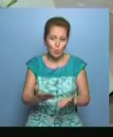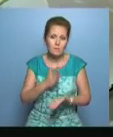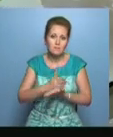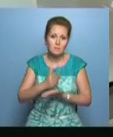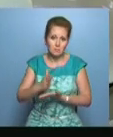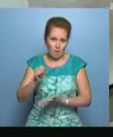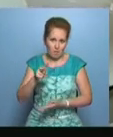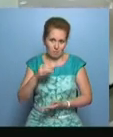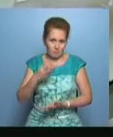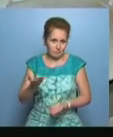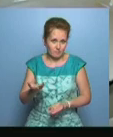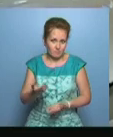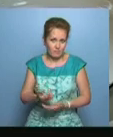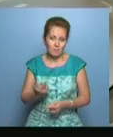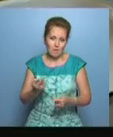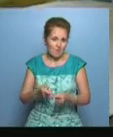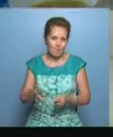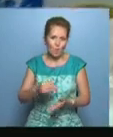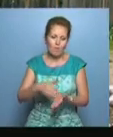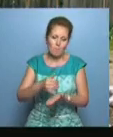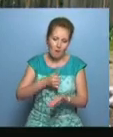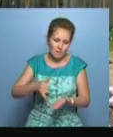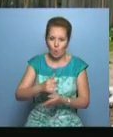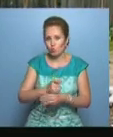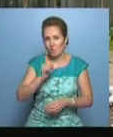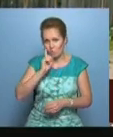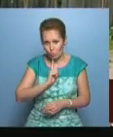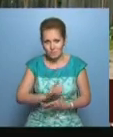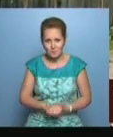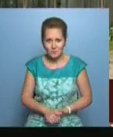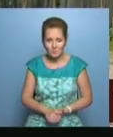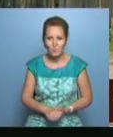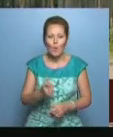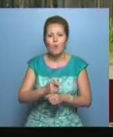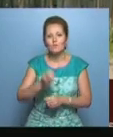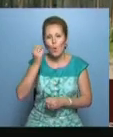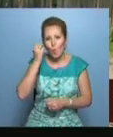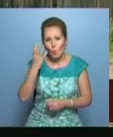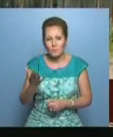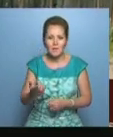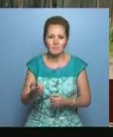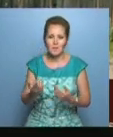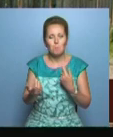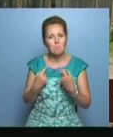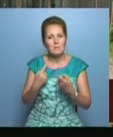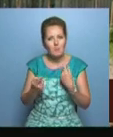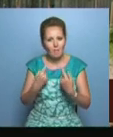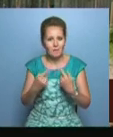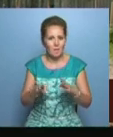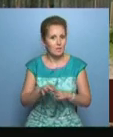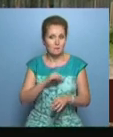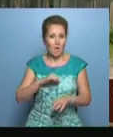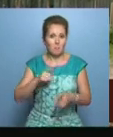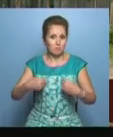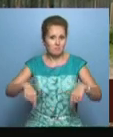салатик на растительном масле. Все очень вкусно. Они очень умные, и беседы мне такие сами устраивают, можно сказать, не их